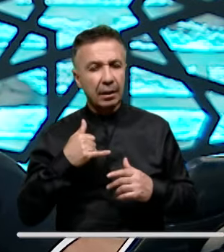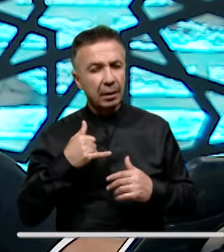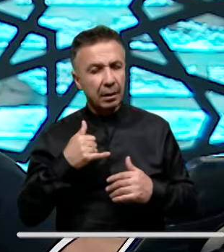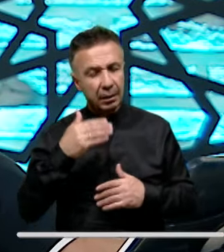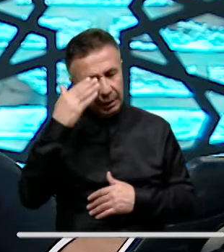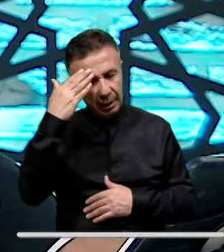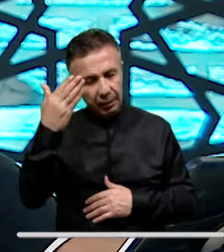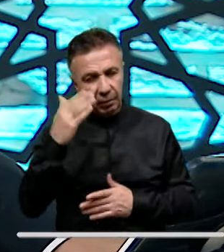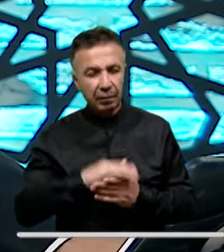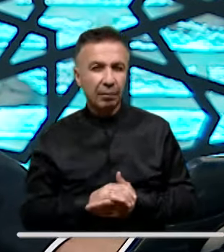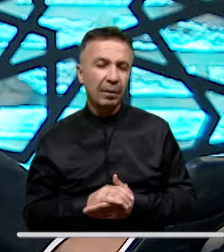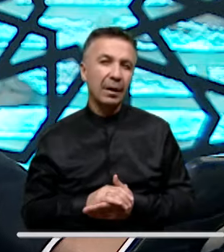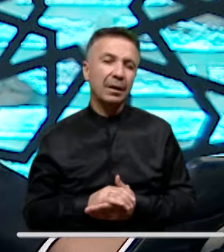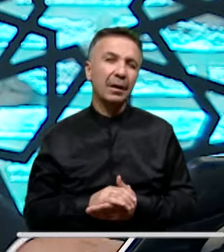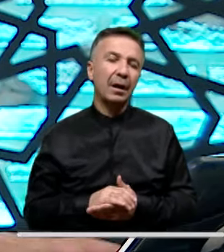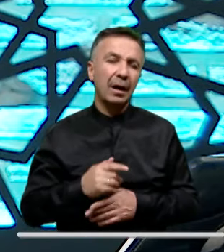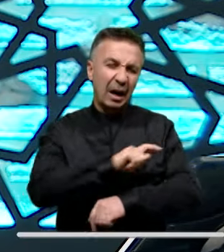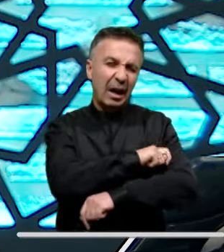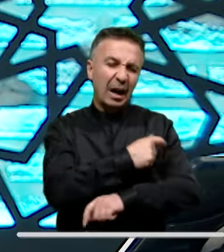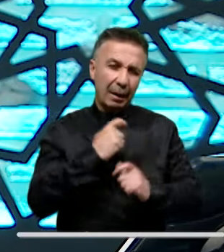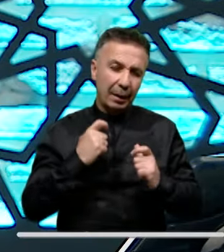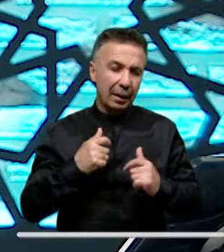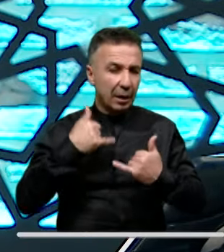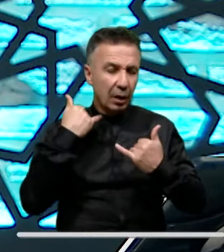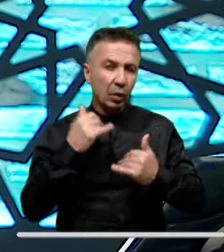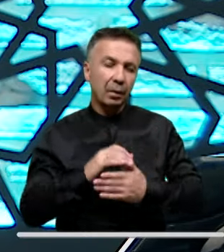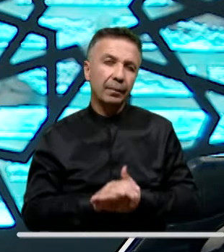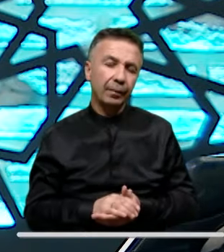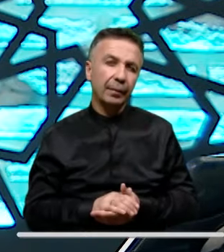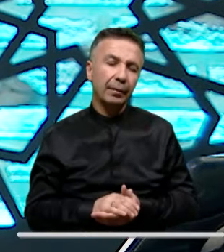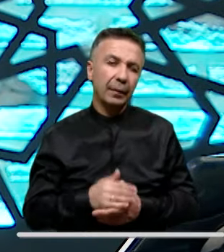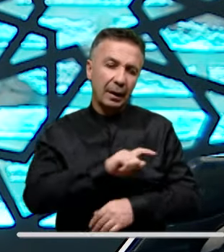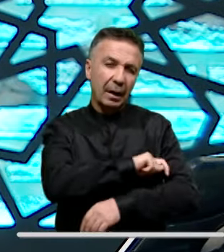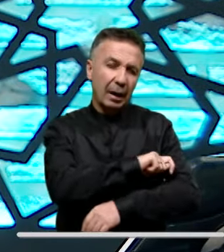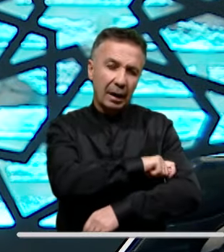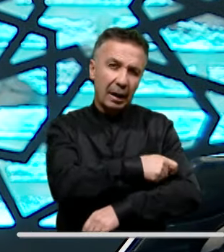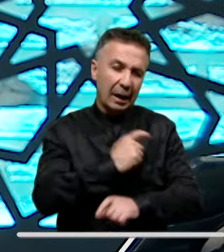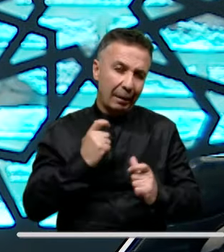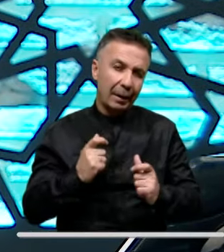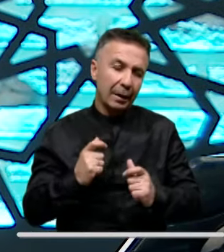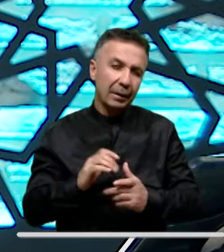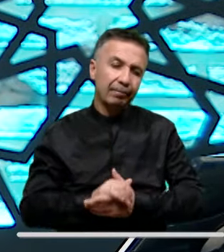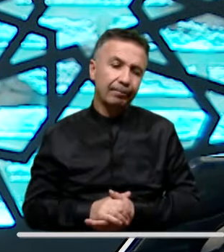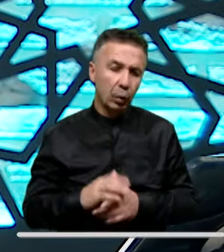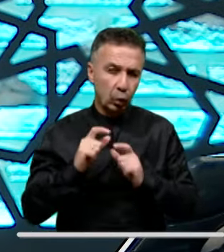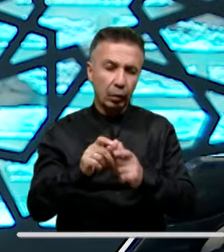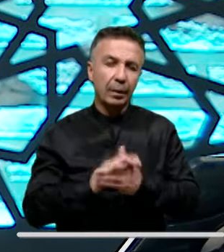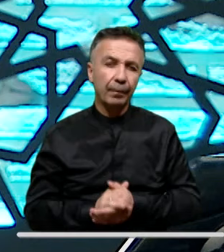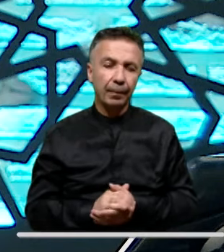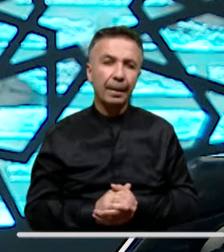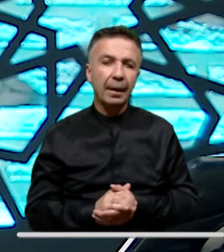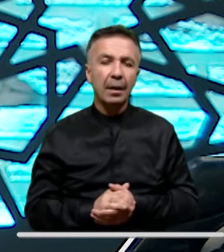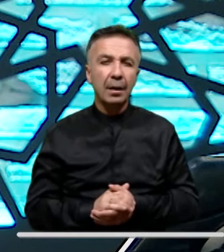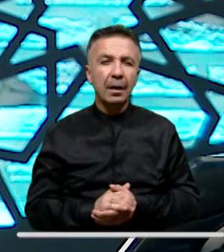bizi izlediklerini söylemişler. Selam olsun Almanya Köln'e, Almanya'da ya da Avrupa'nın neresinde olursa olsun bizi izleyen herkese. Sıla